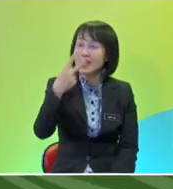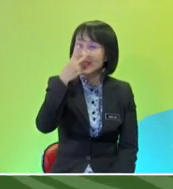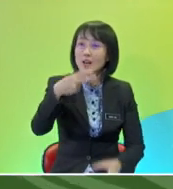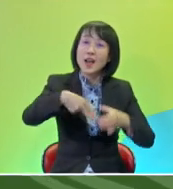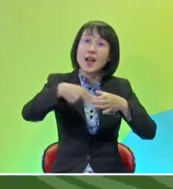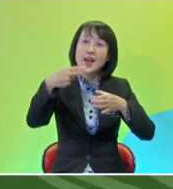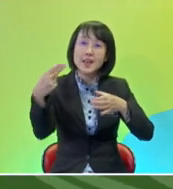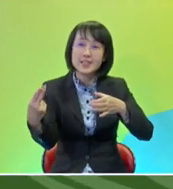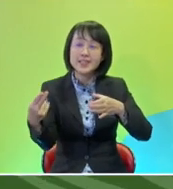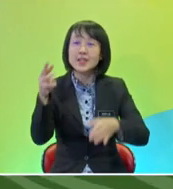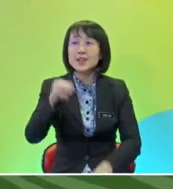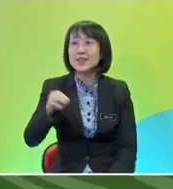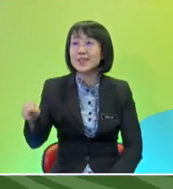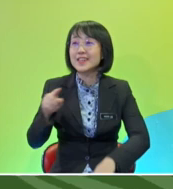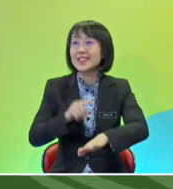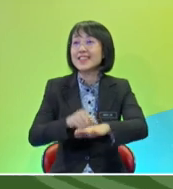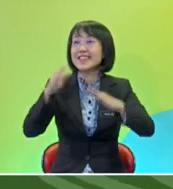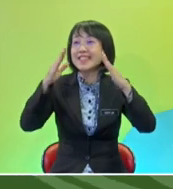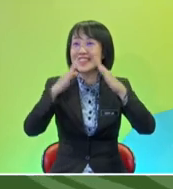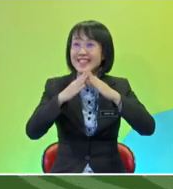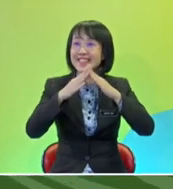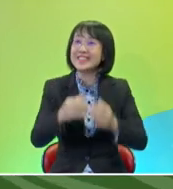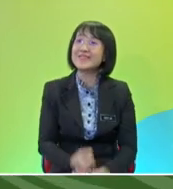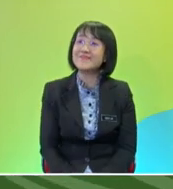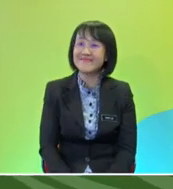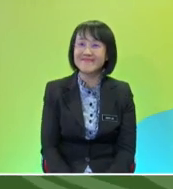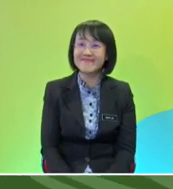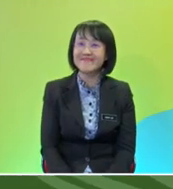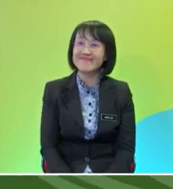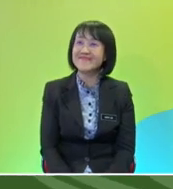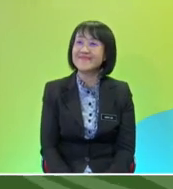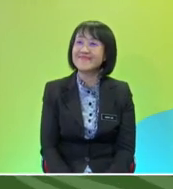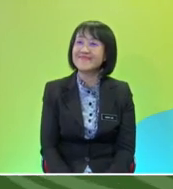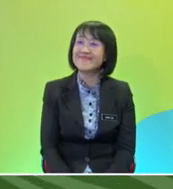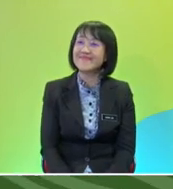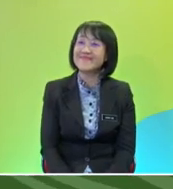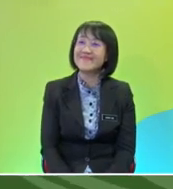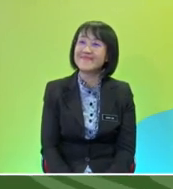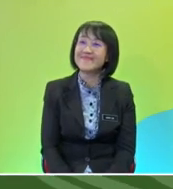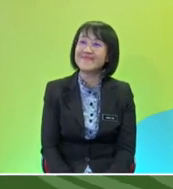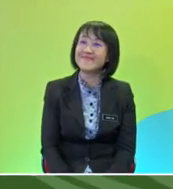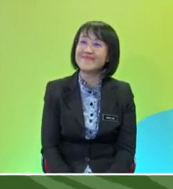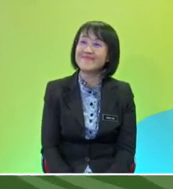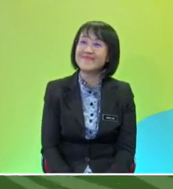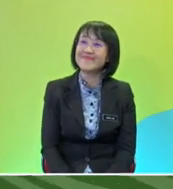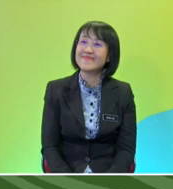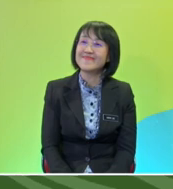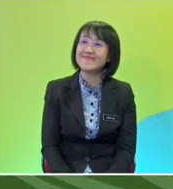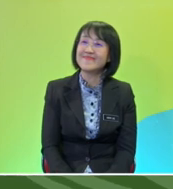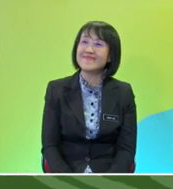di rumah. Adik Hazika, boleh tak tunjukkan hasil peta minda yang adik Hazika dah buat? Silakan